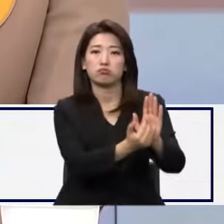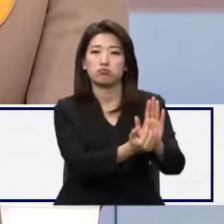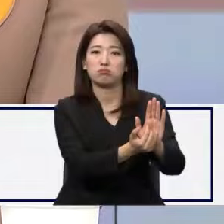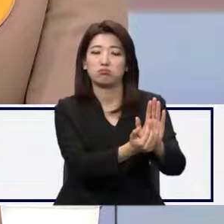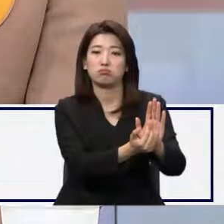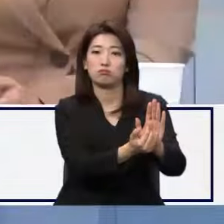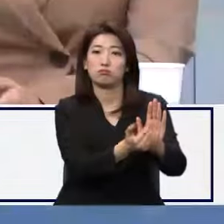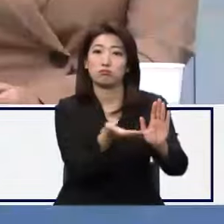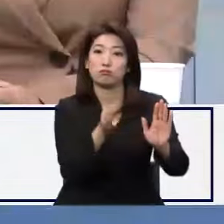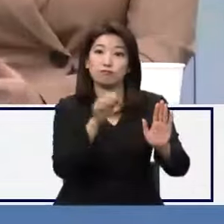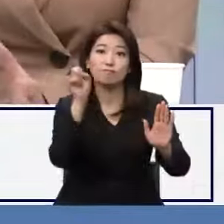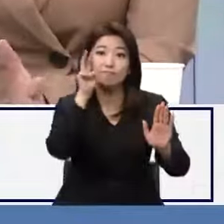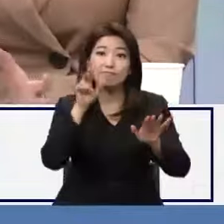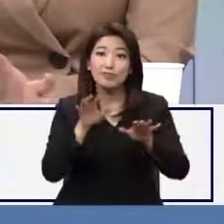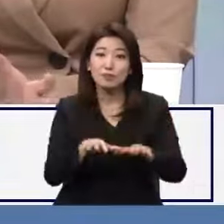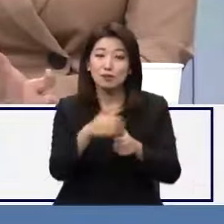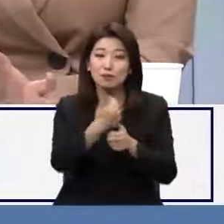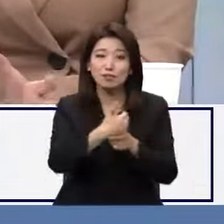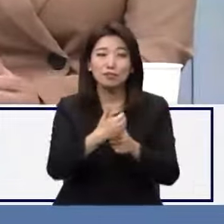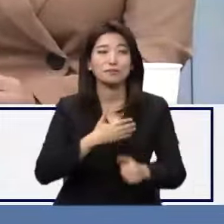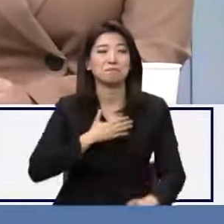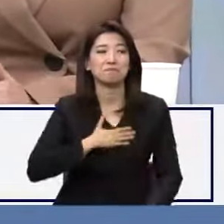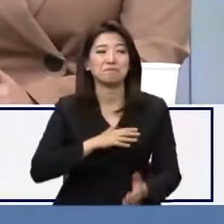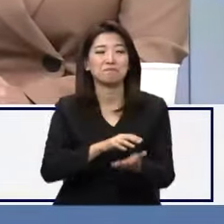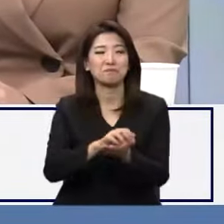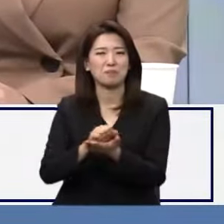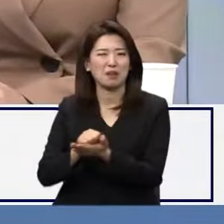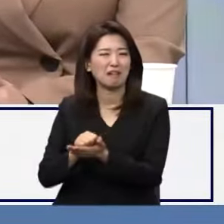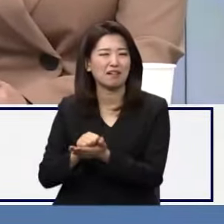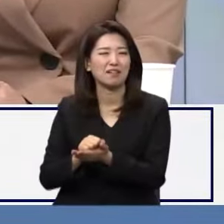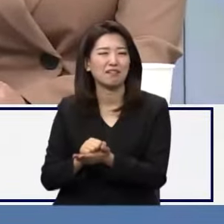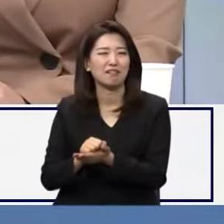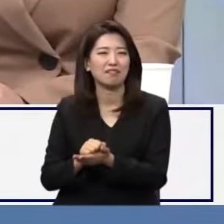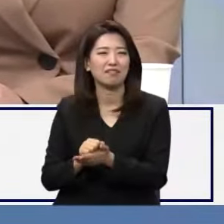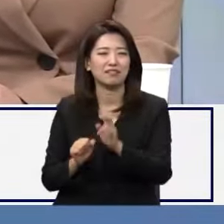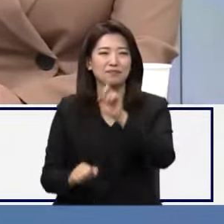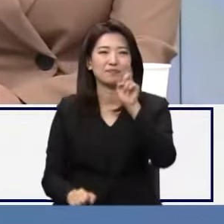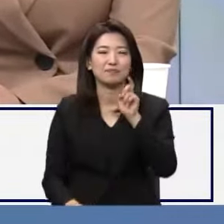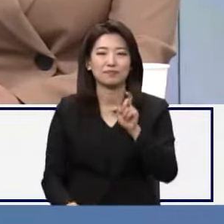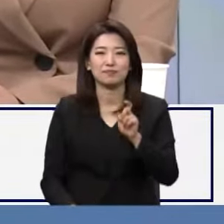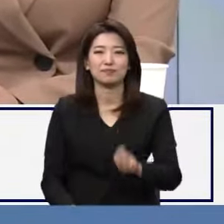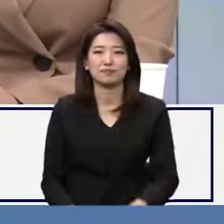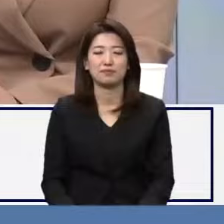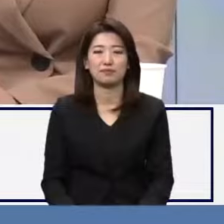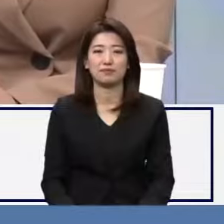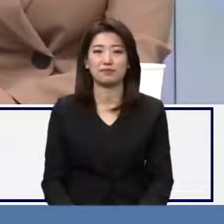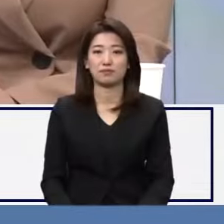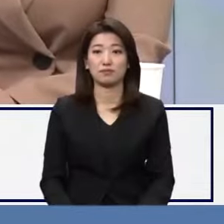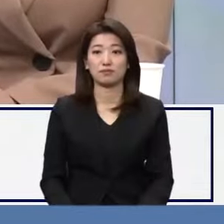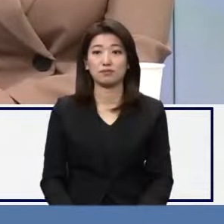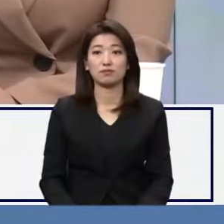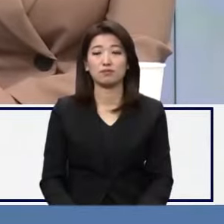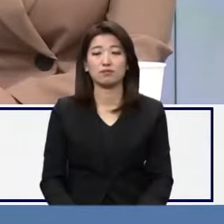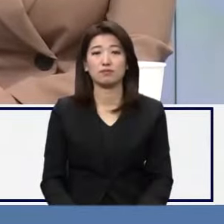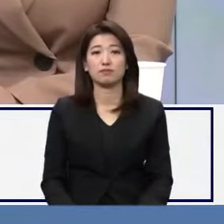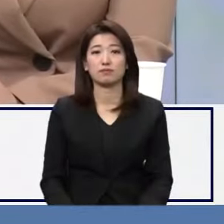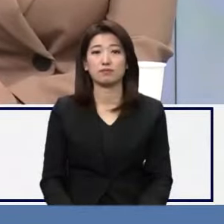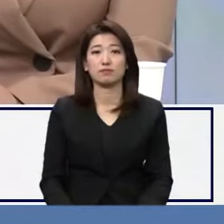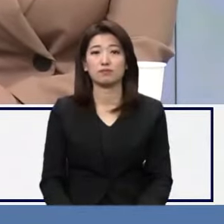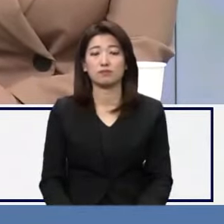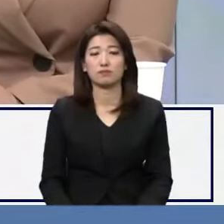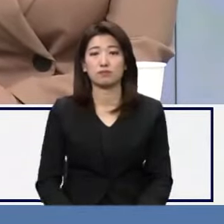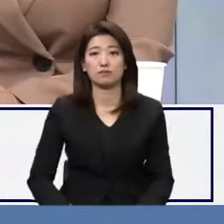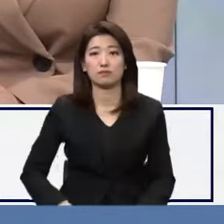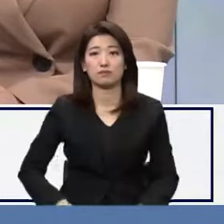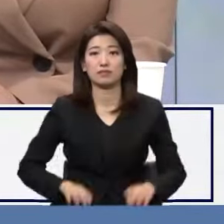낙동강 벨트 중에서도 사실 민주당 강세가 있는 곳 아니겠습니까 이런 요청을 받는 의원들이이 지금 국민의네 힘의 주류